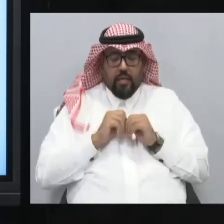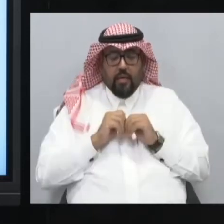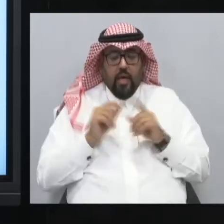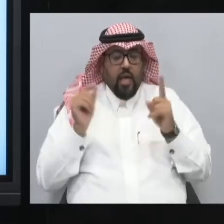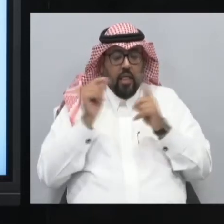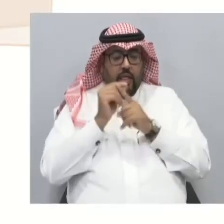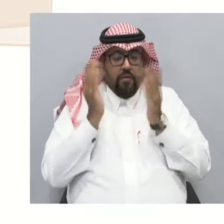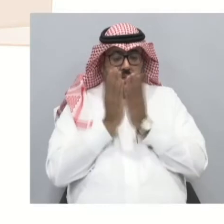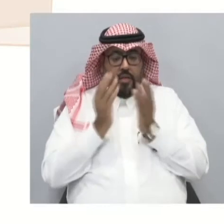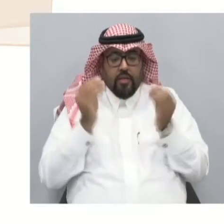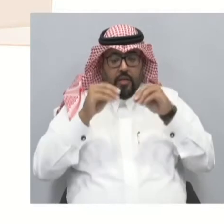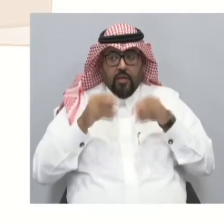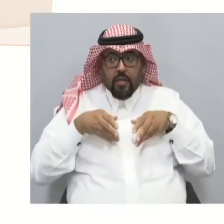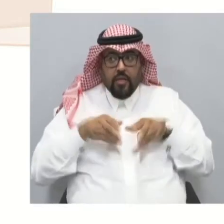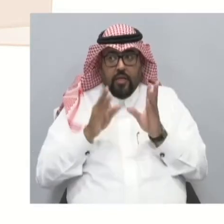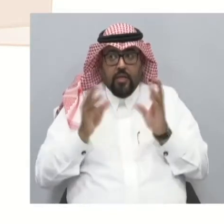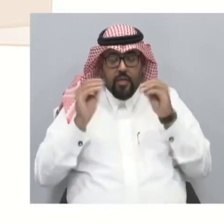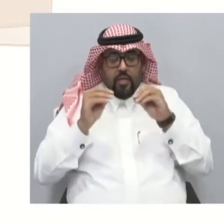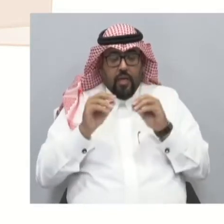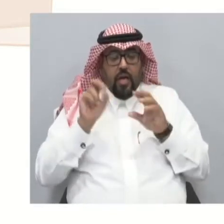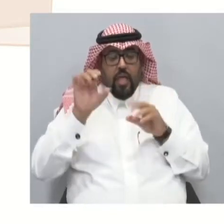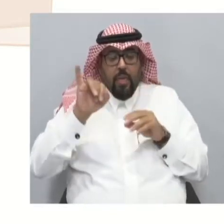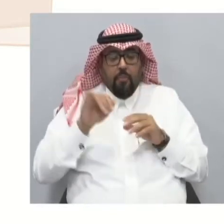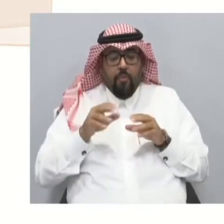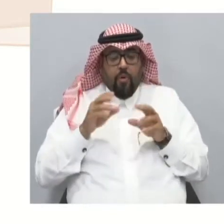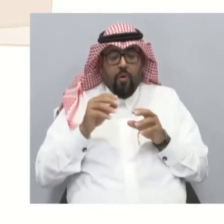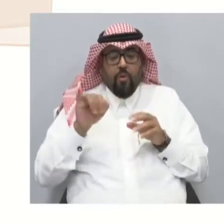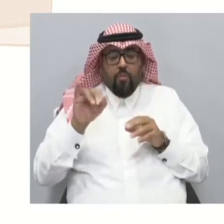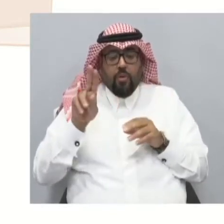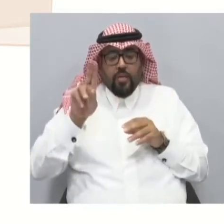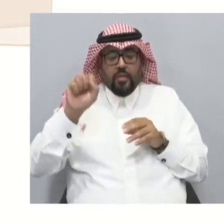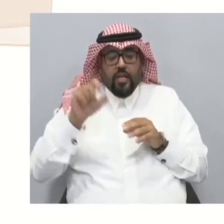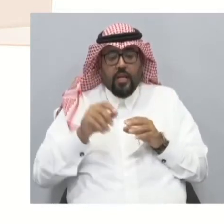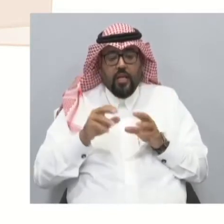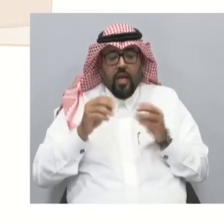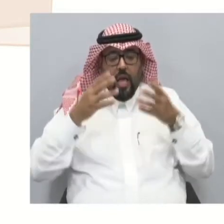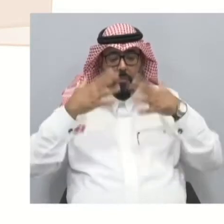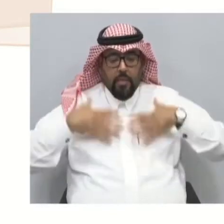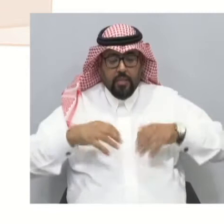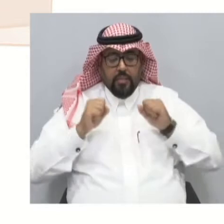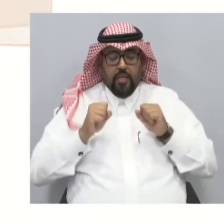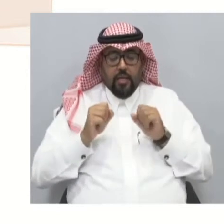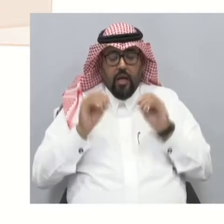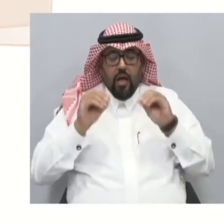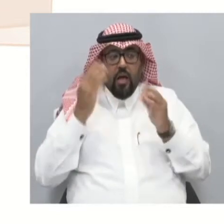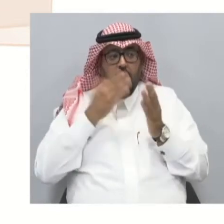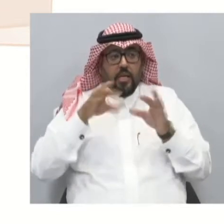أهداف الدرس هو اكتساب اتجاهات وقيم متصلة بمجال البيئة الصحية واستخدام استراتيجية